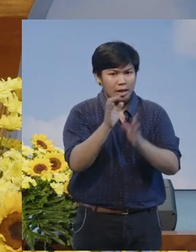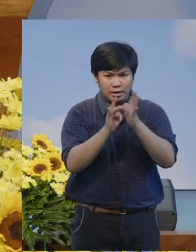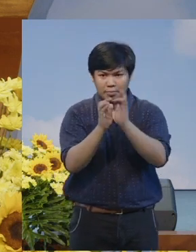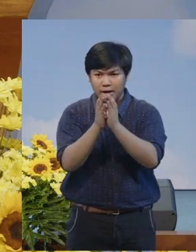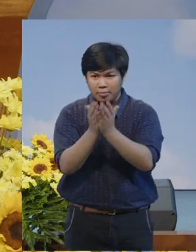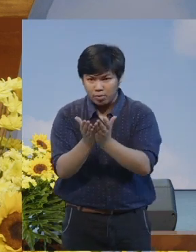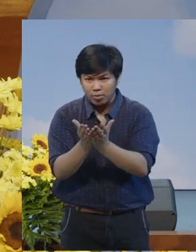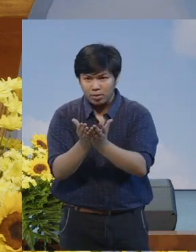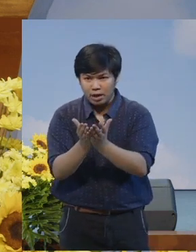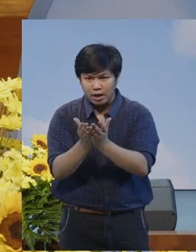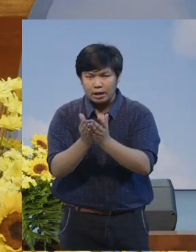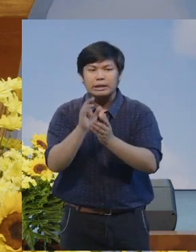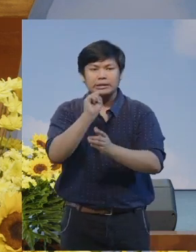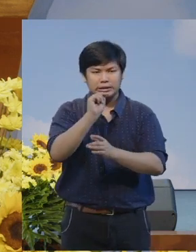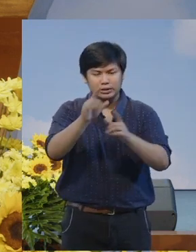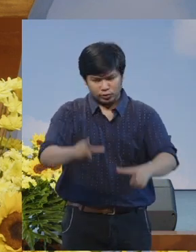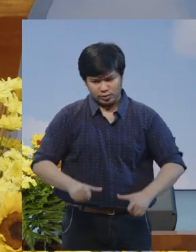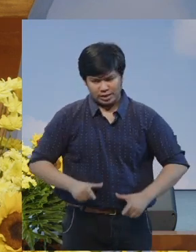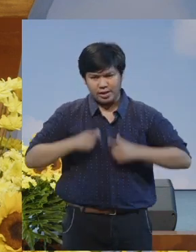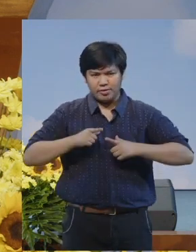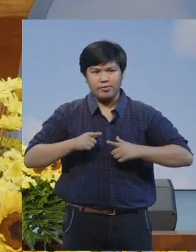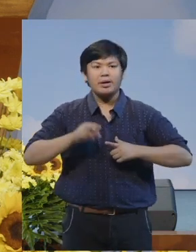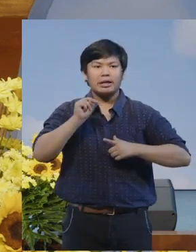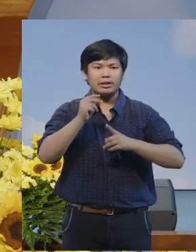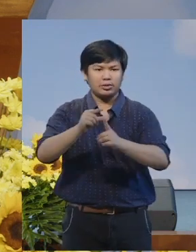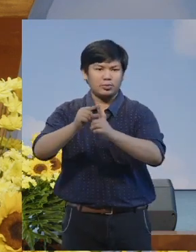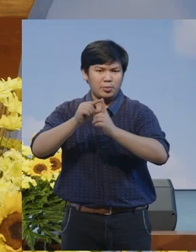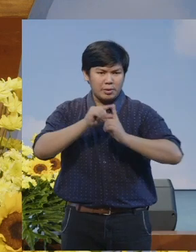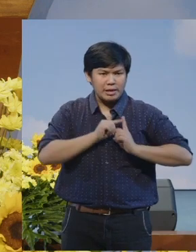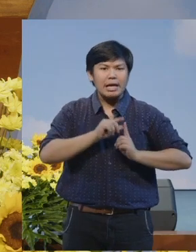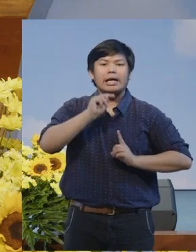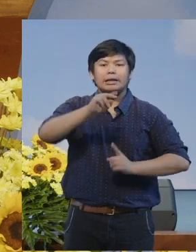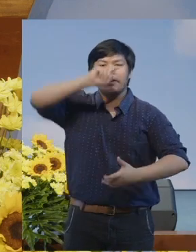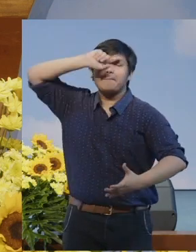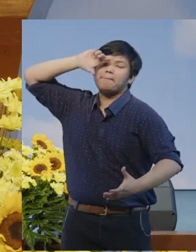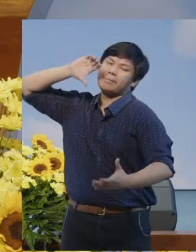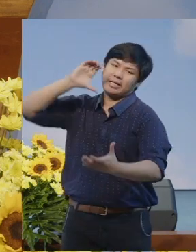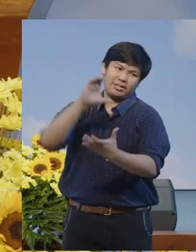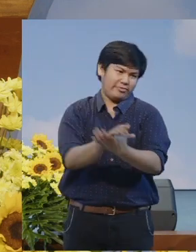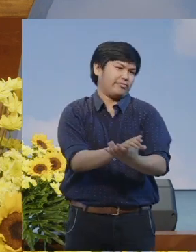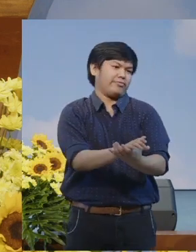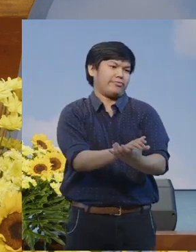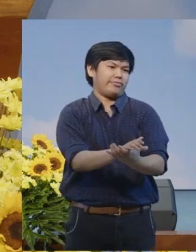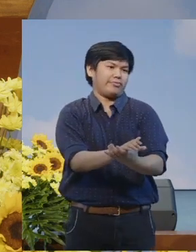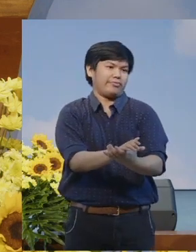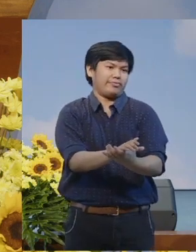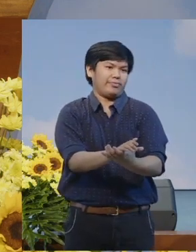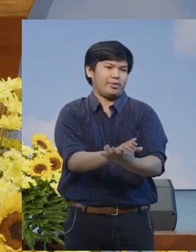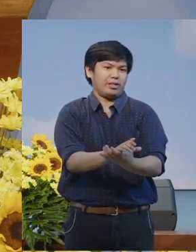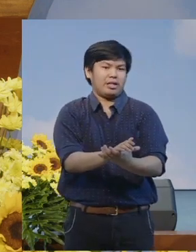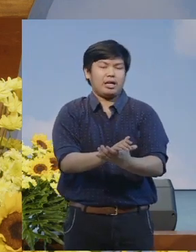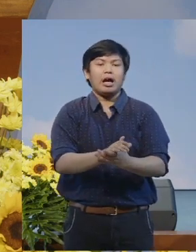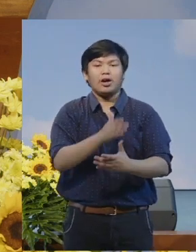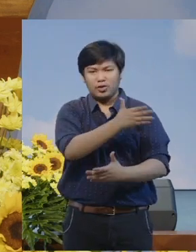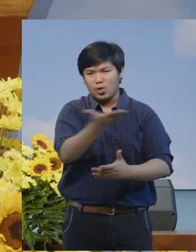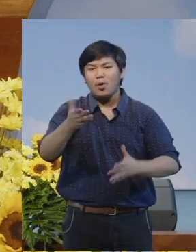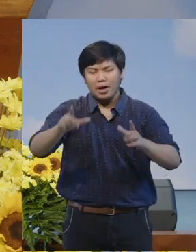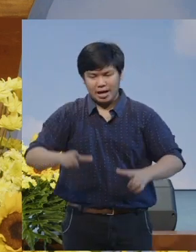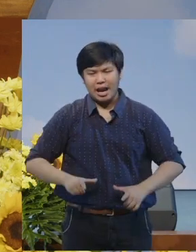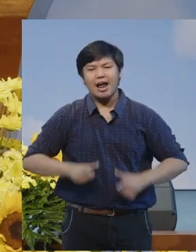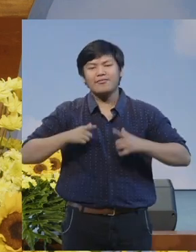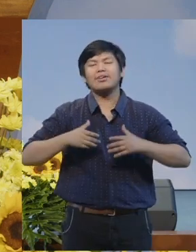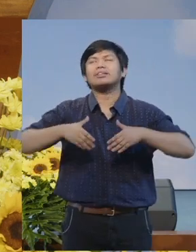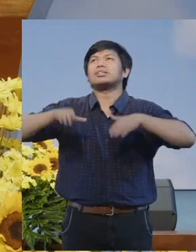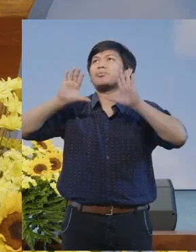isapuso ang salita ng Diyos, isagawa ang salita ng Diyos. That is how you submit yourselves to